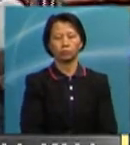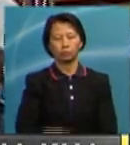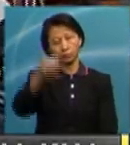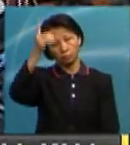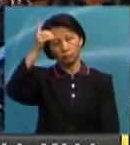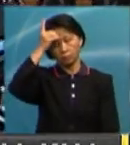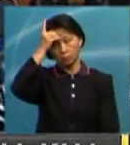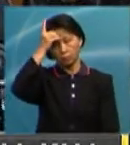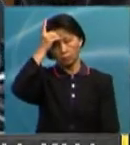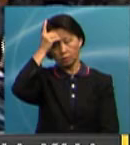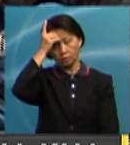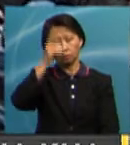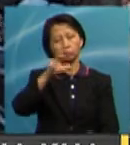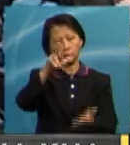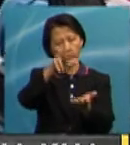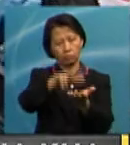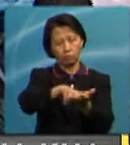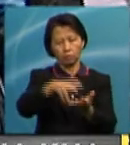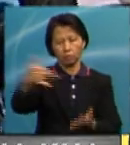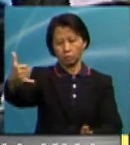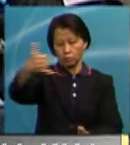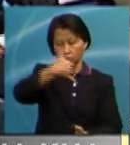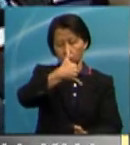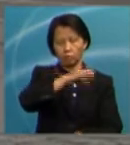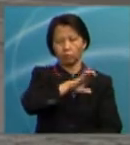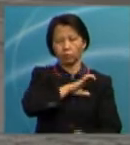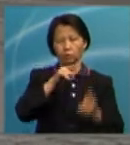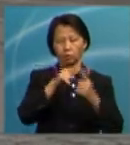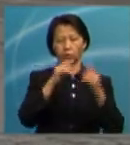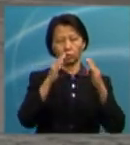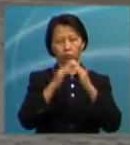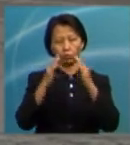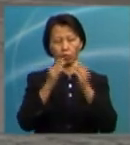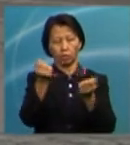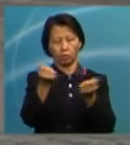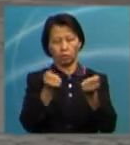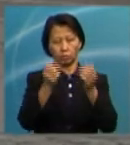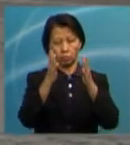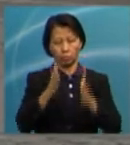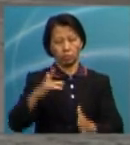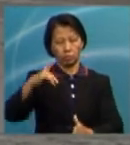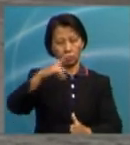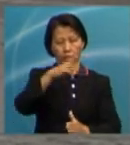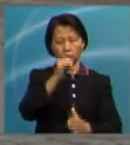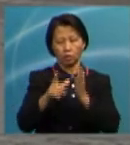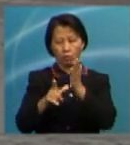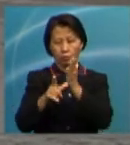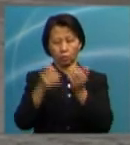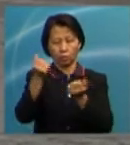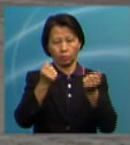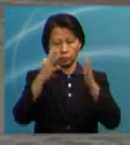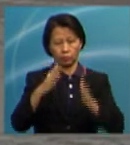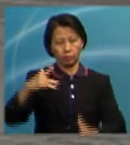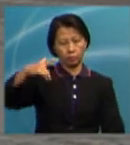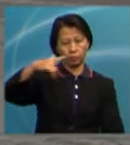Datuk Seri shamuddin turut mengesahkan kunjungan pihak polis ke rumah-rumah juruterbang dan penolong juruterbang